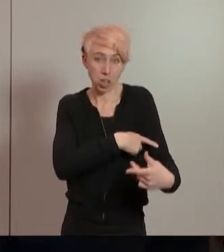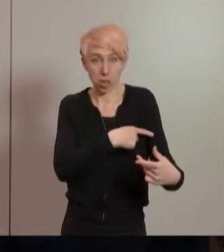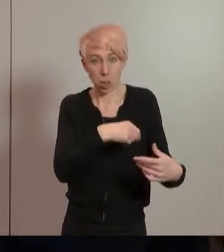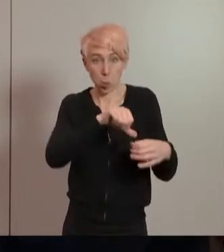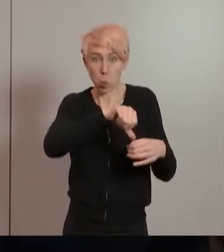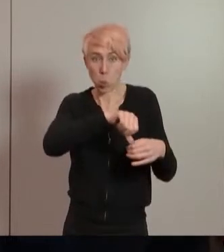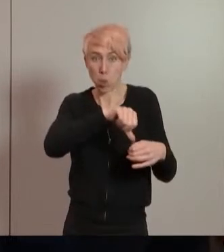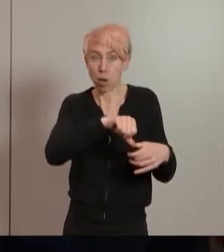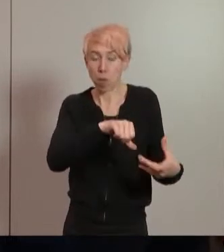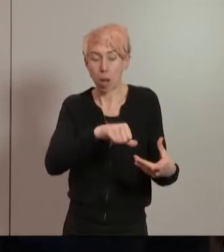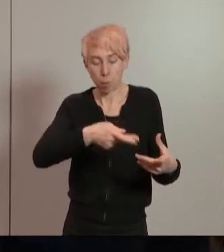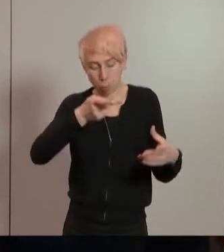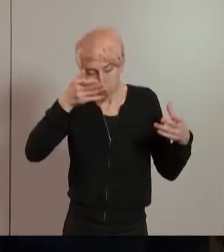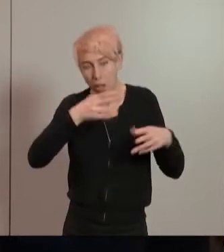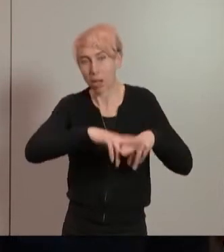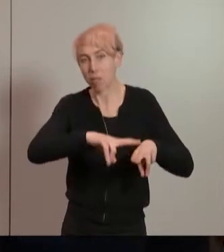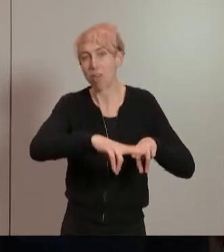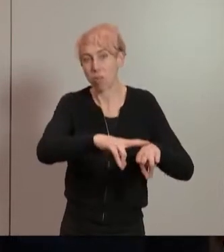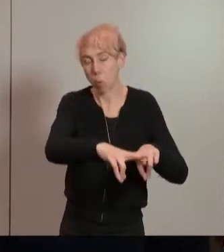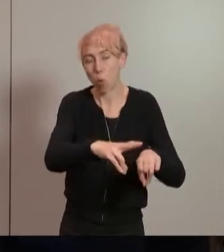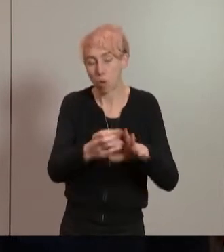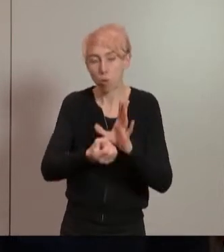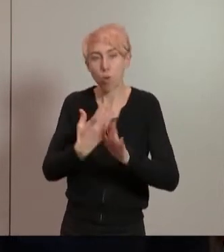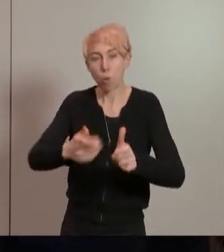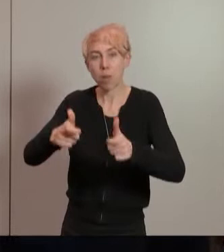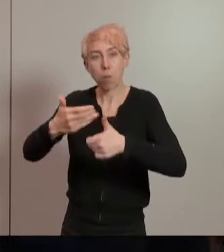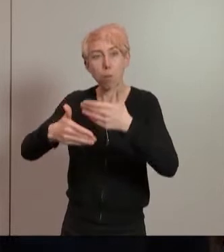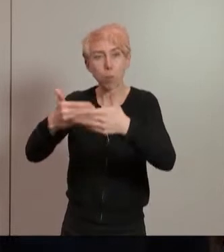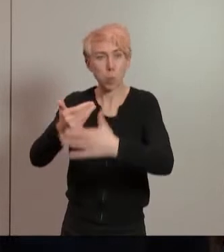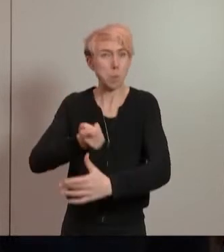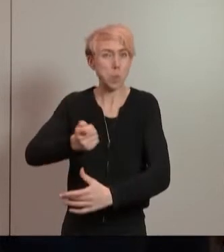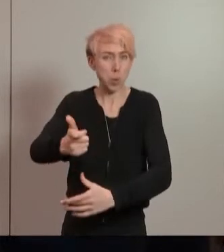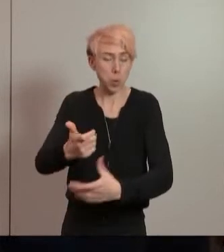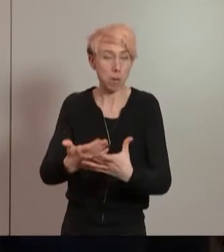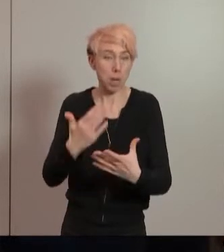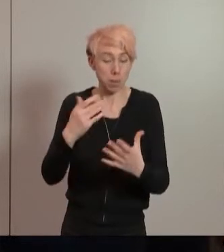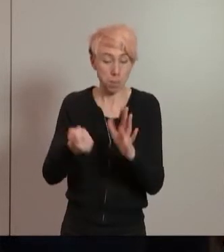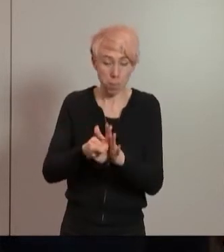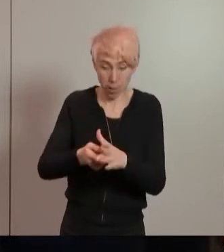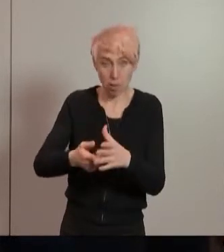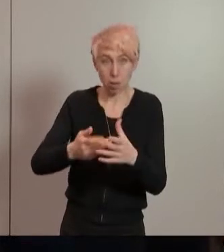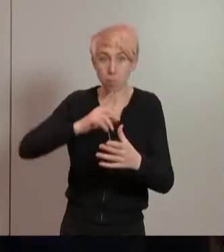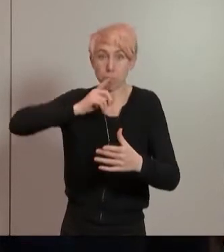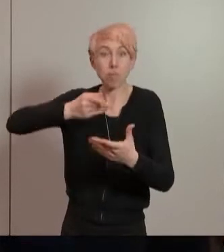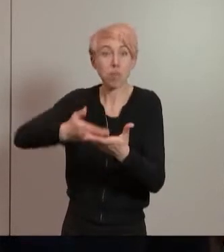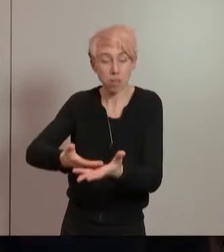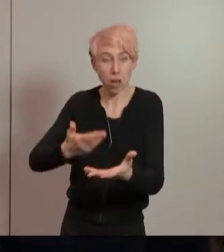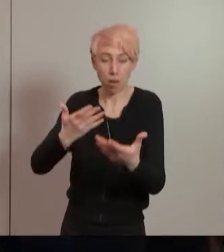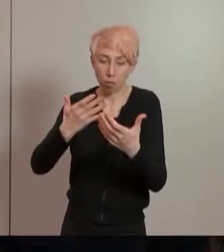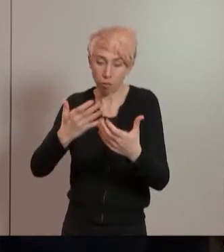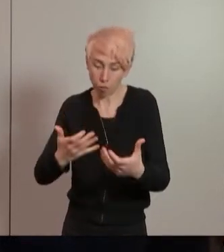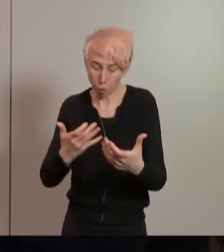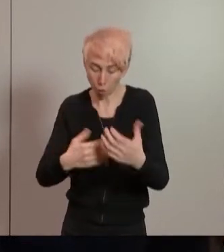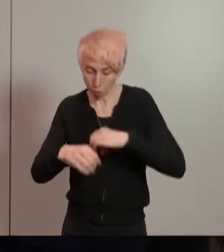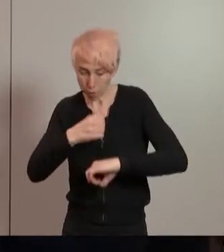Et donc c'est essentiellement des rénovations. Il y a très peu de programmation de bâtiments neufs. Et quand c'est le cas, c'est aussi dans une logique d'optimisation pour reloger des services.